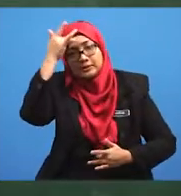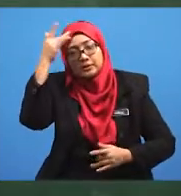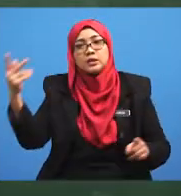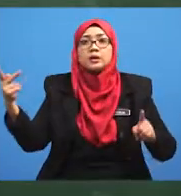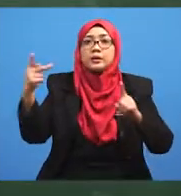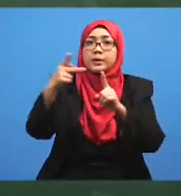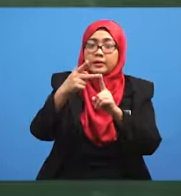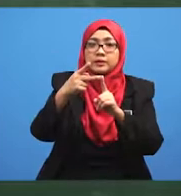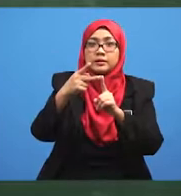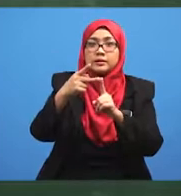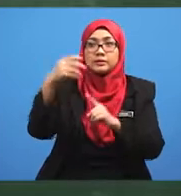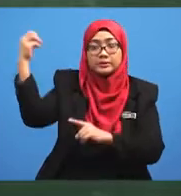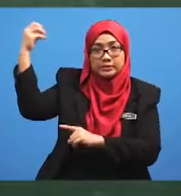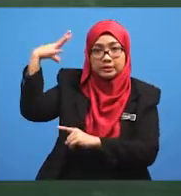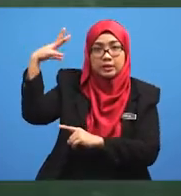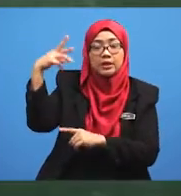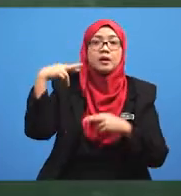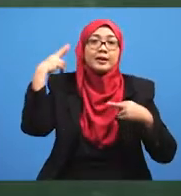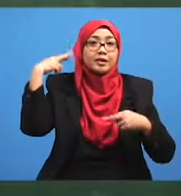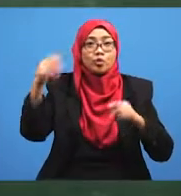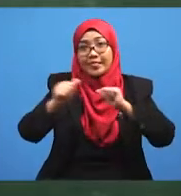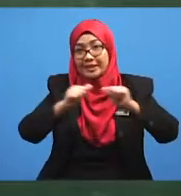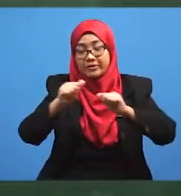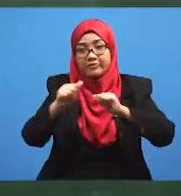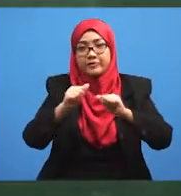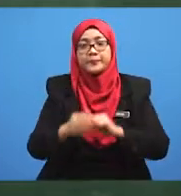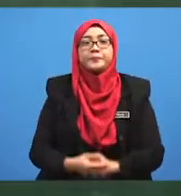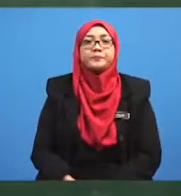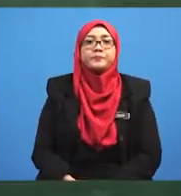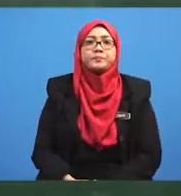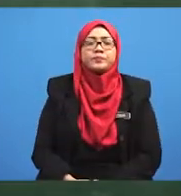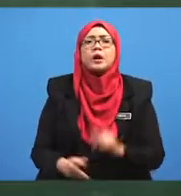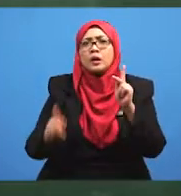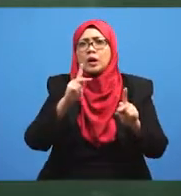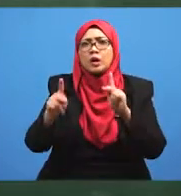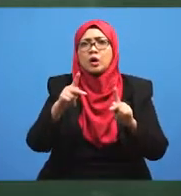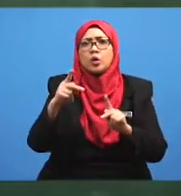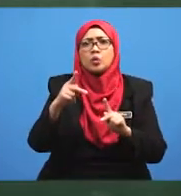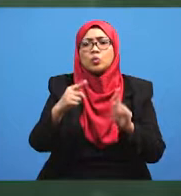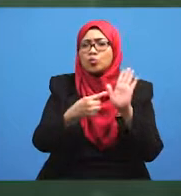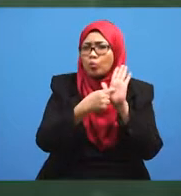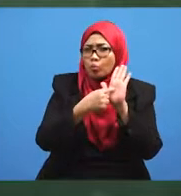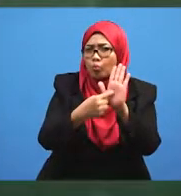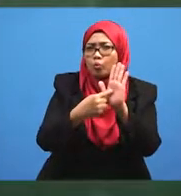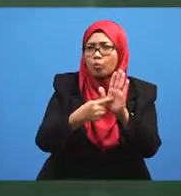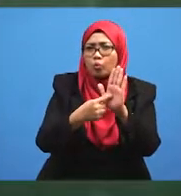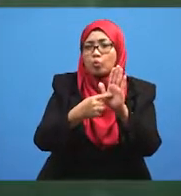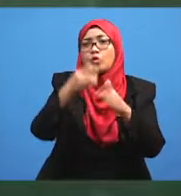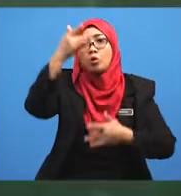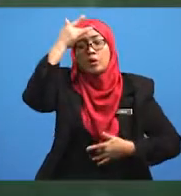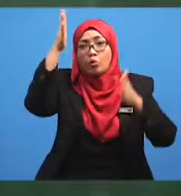kepada sinaran radioaktif. Kerana pendedahan yang terlalu lama kepada sinaran